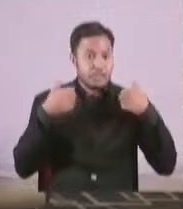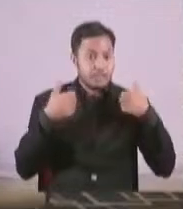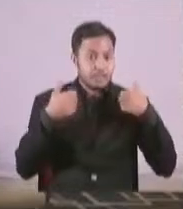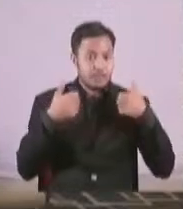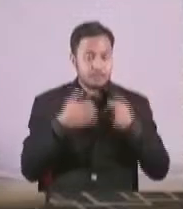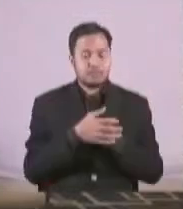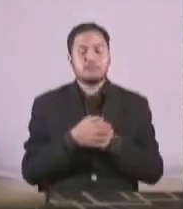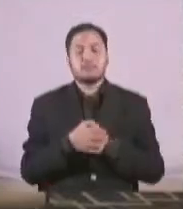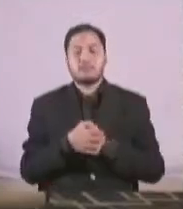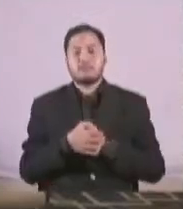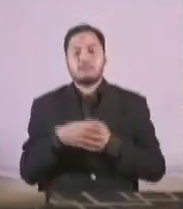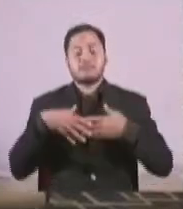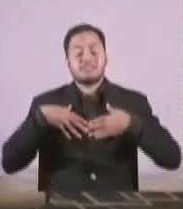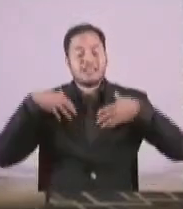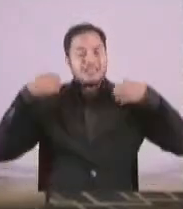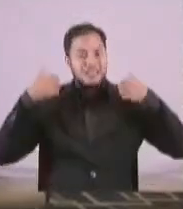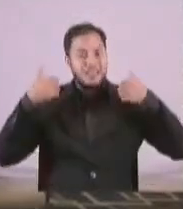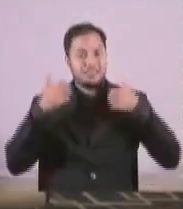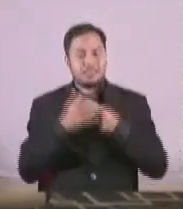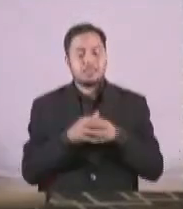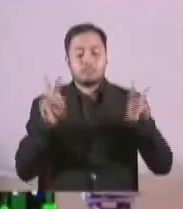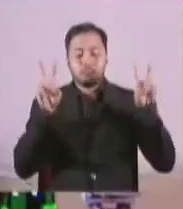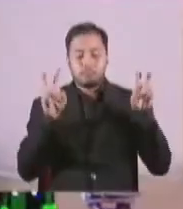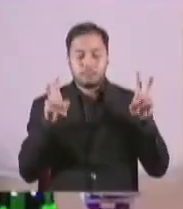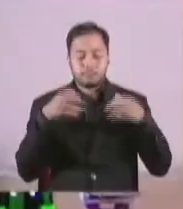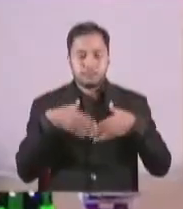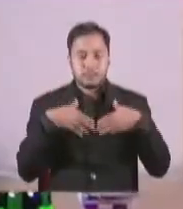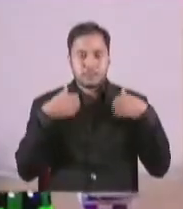Baik, silakan Bapak.